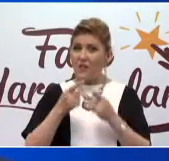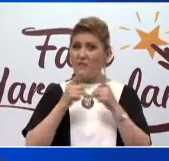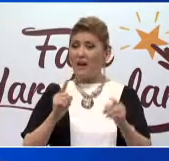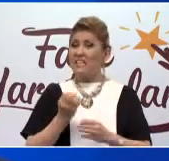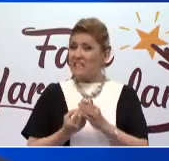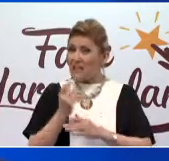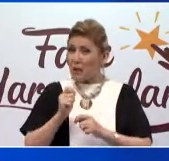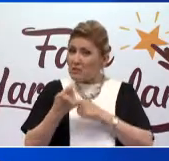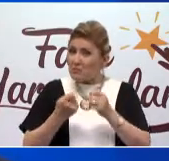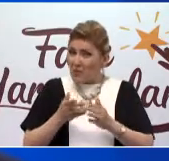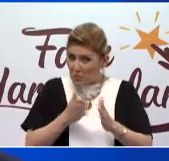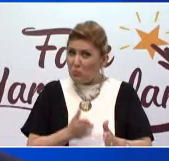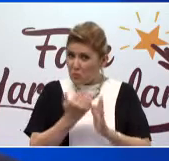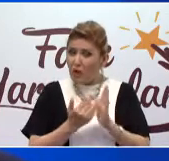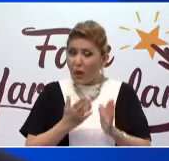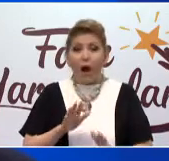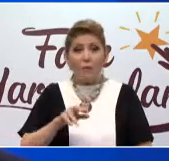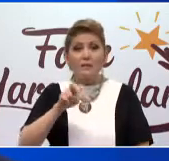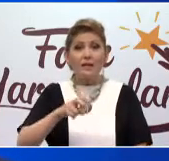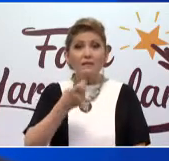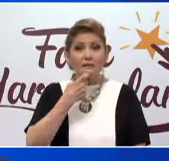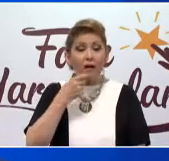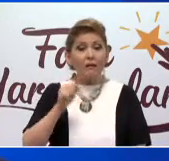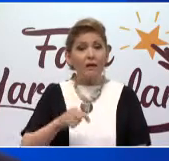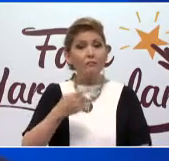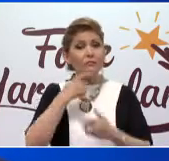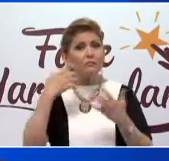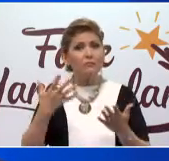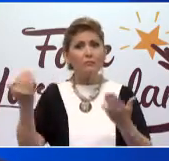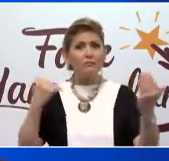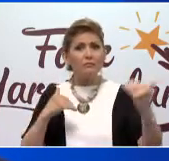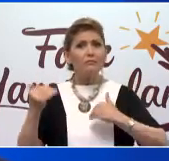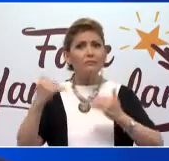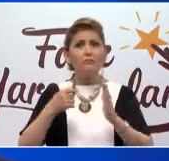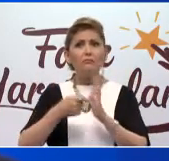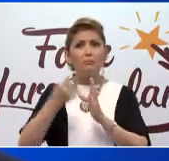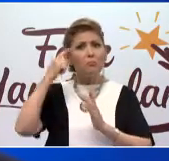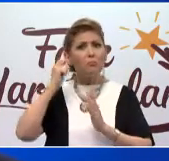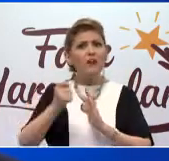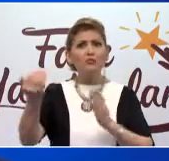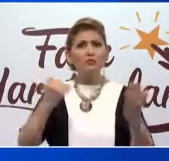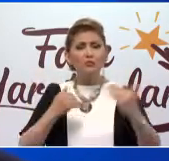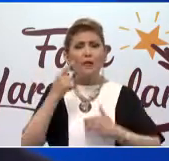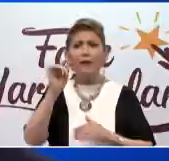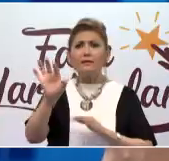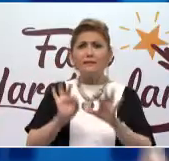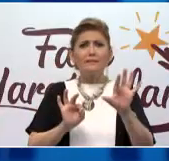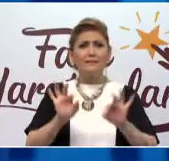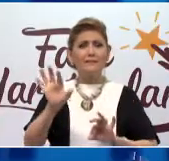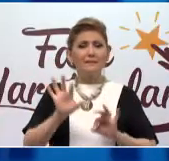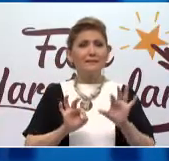mıdır diye merak etmiştik ama 8 sezondur yüzlerce başvuruyu değerlendirdik. Evet. Ve aralarından seçebildiklerimiz